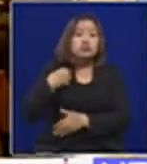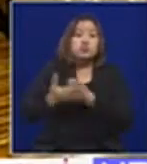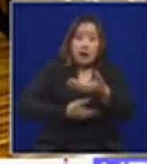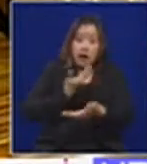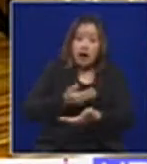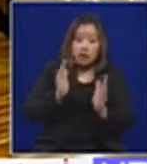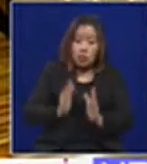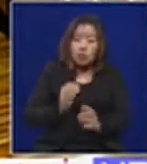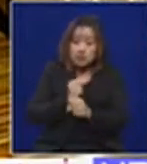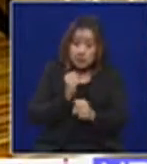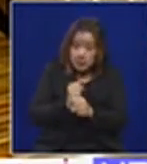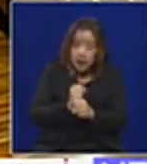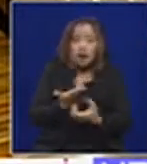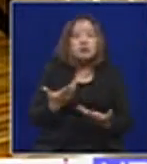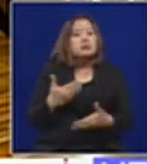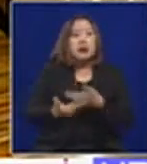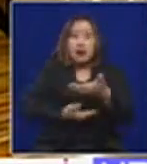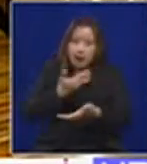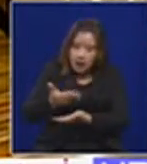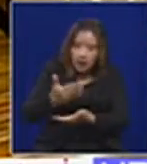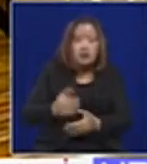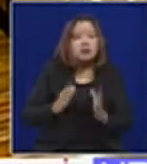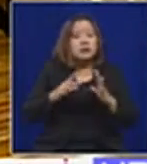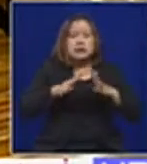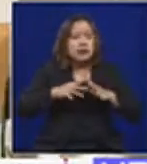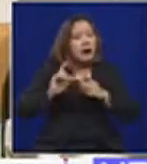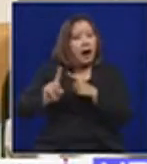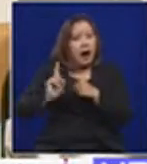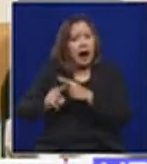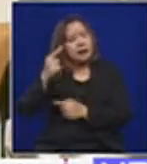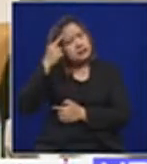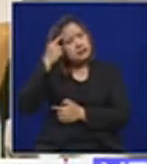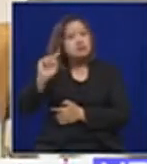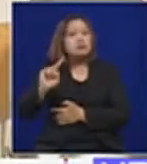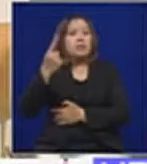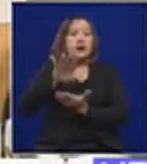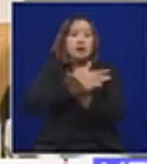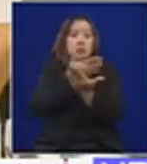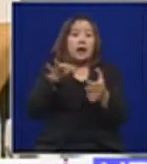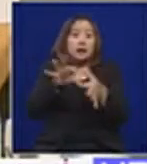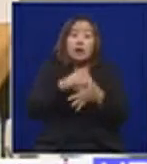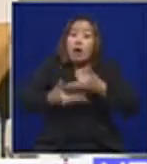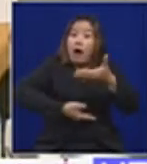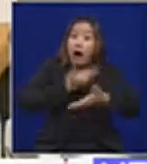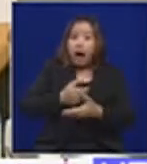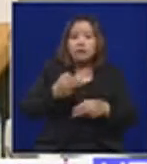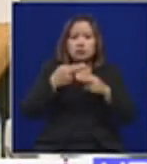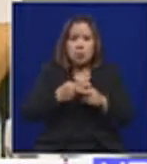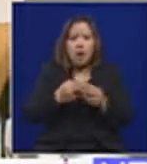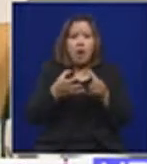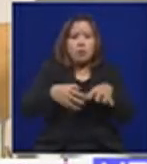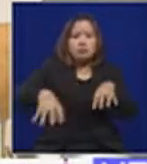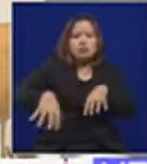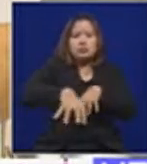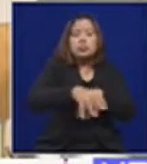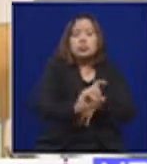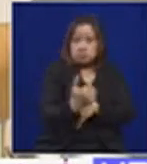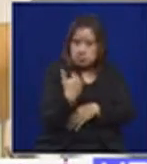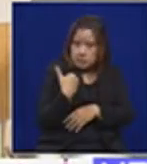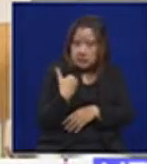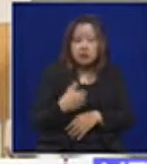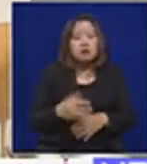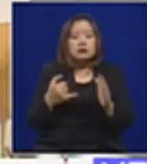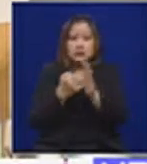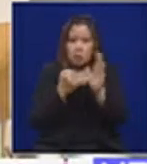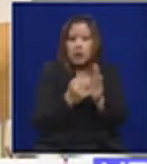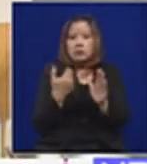ณิชย์รวมถึงภาคเอกชนไทยใช้กลยุทธ์หลักที่เน้นแผนการเจาะตลาดในเชิงลึกเป็นรายเมืองโดยเฉพาะหัวเมืองหลักและเมืองรอง